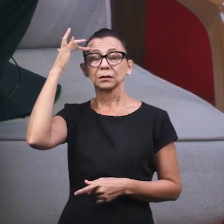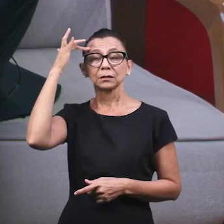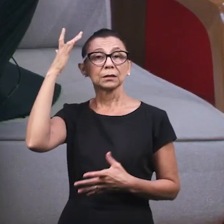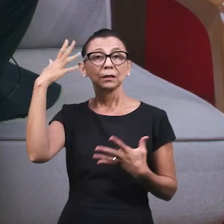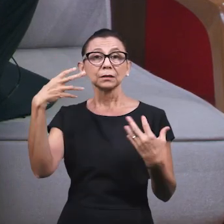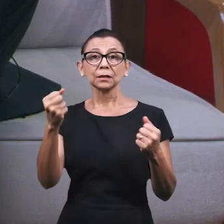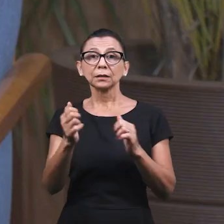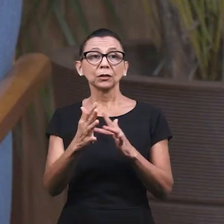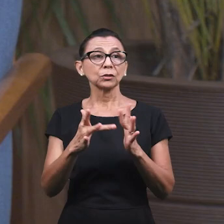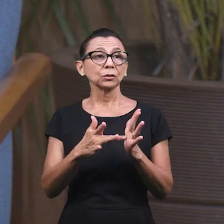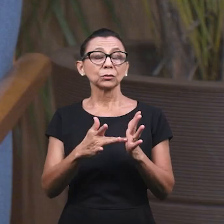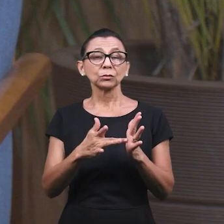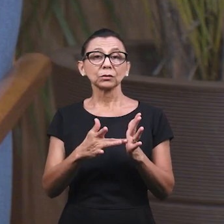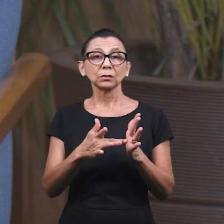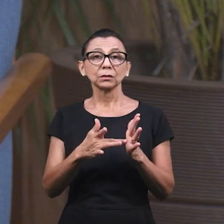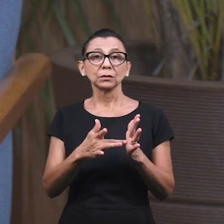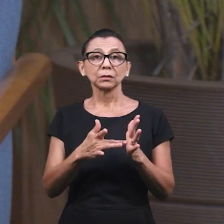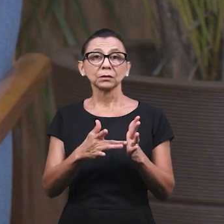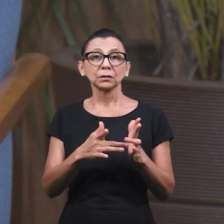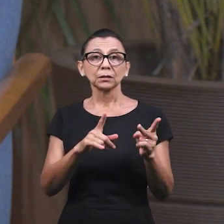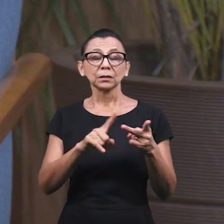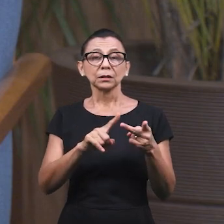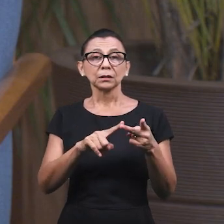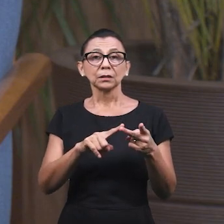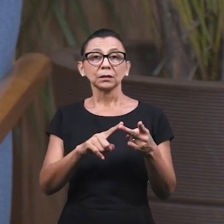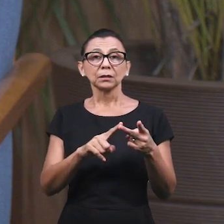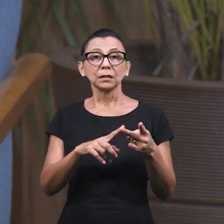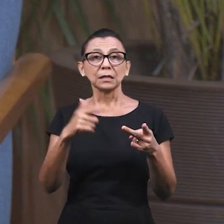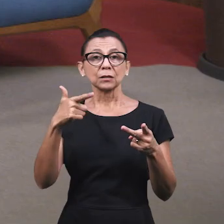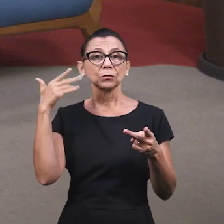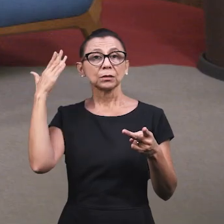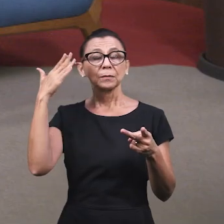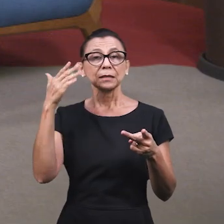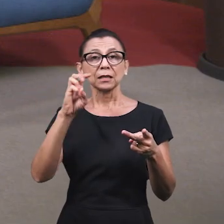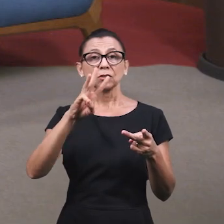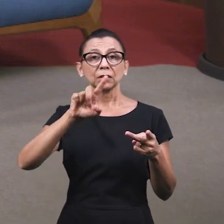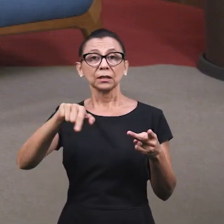conversions. Donc, qui peut expliquer cela? C'est un mystère.